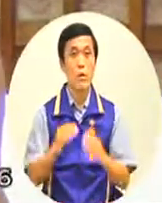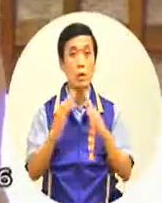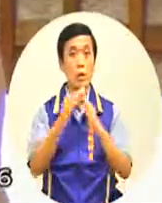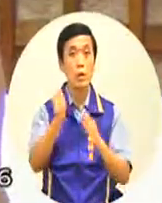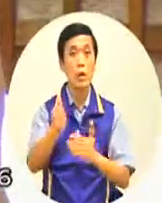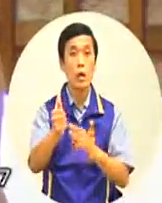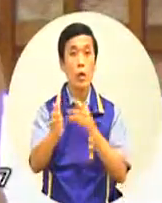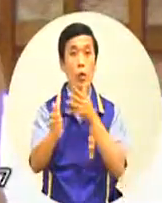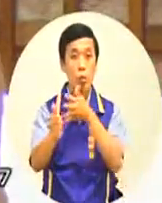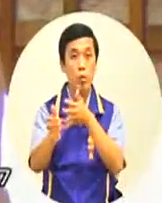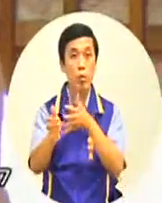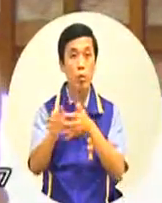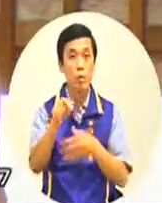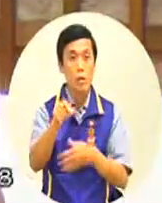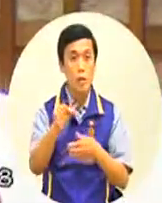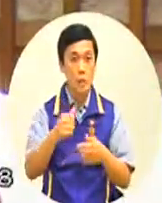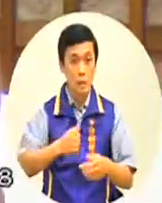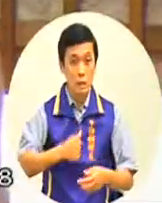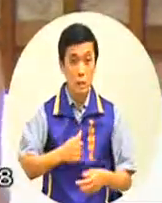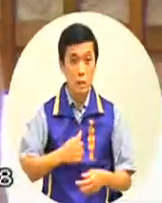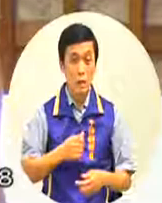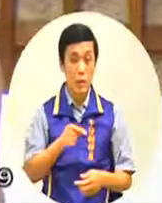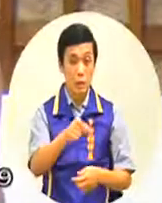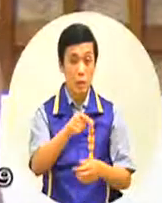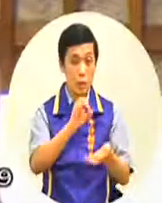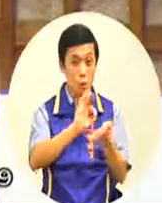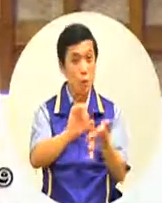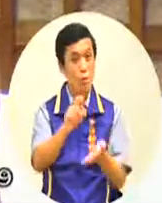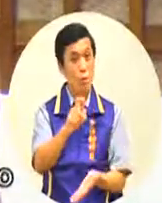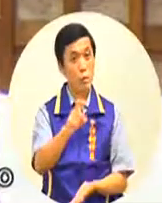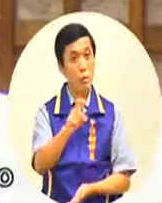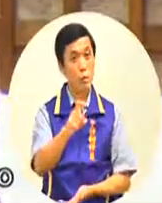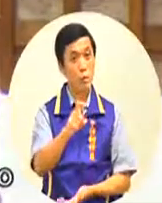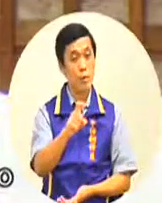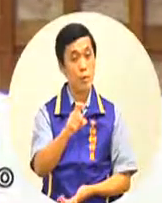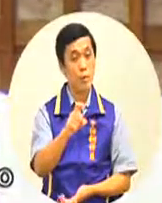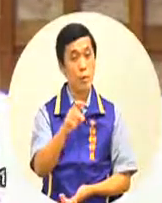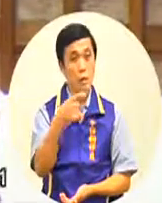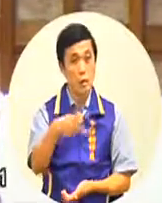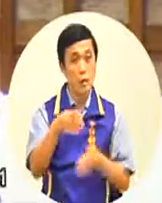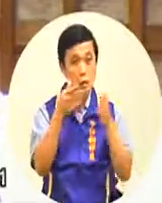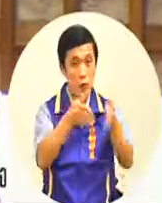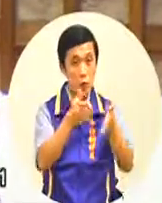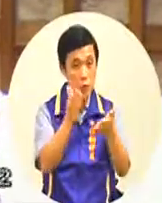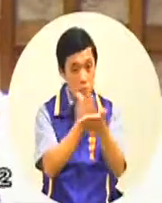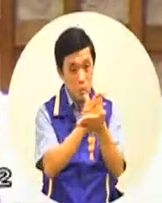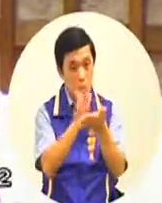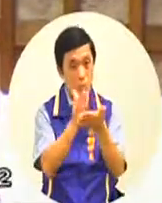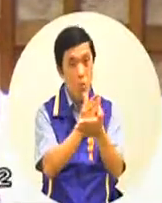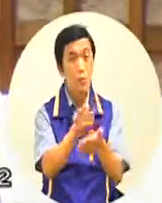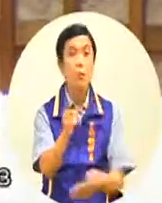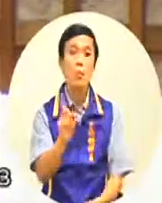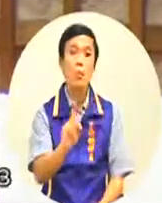么根本用不到的东西，您还要需要给评鉴呢？我刚才说的说